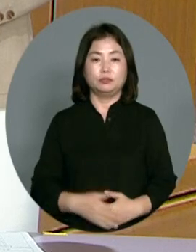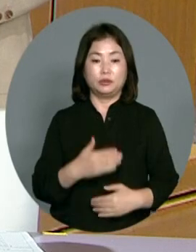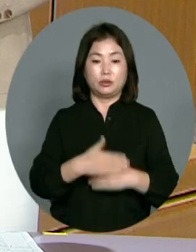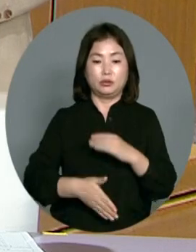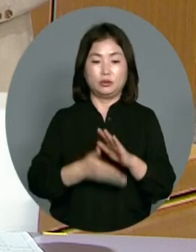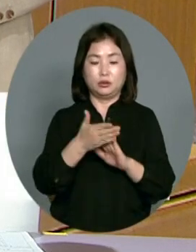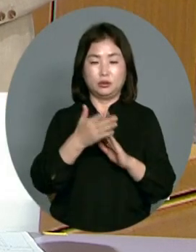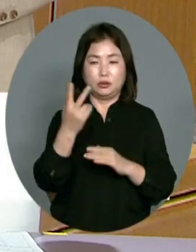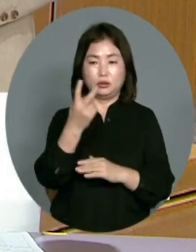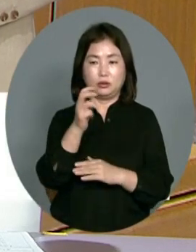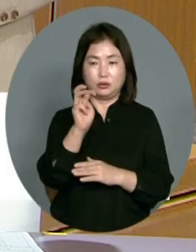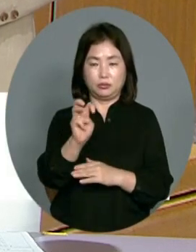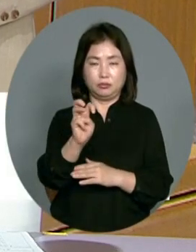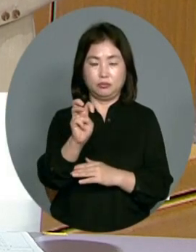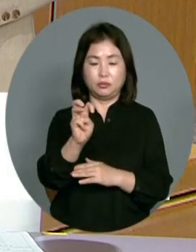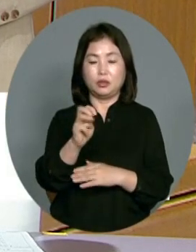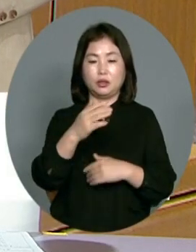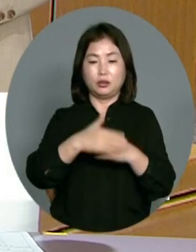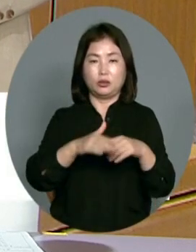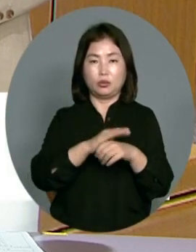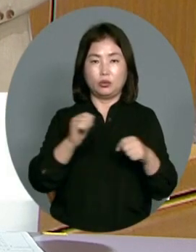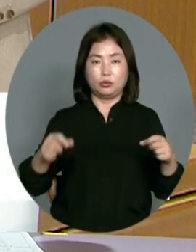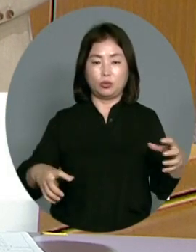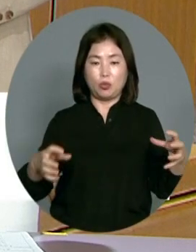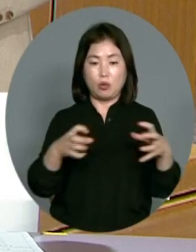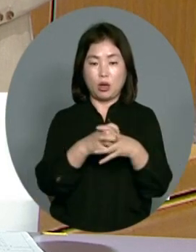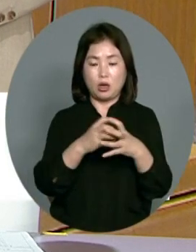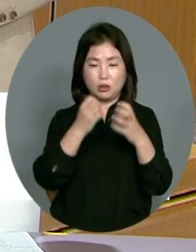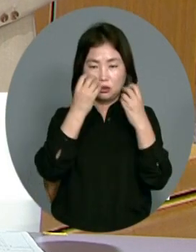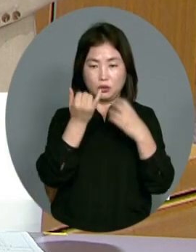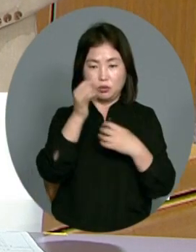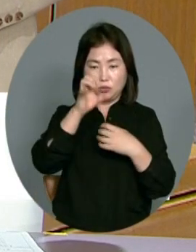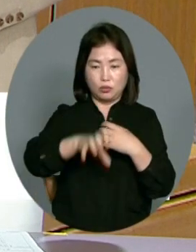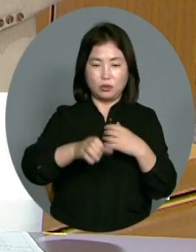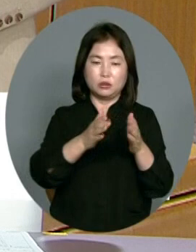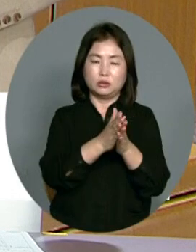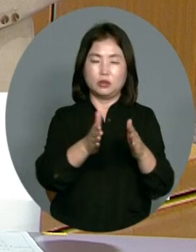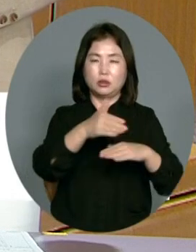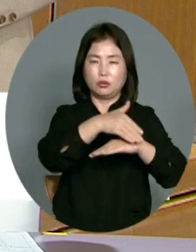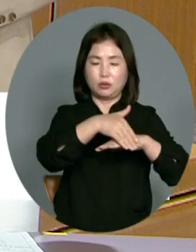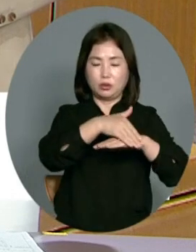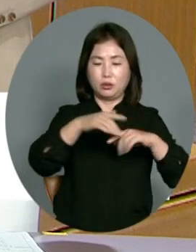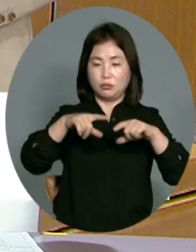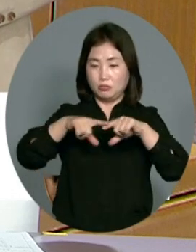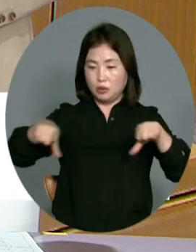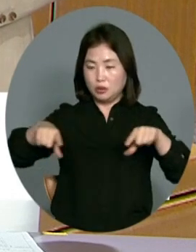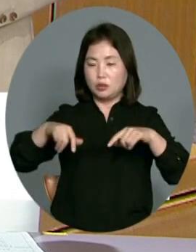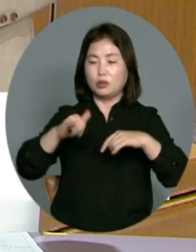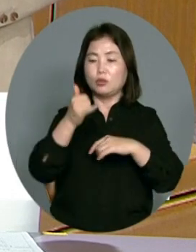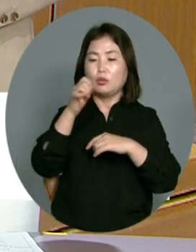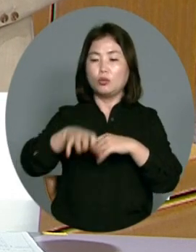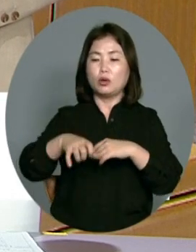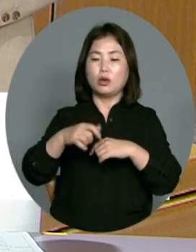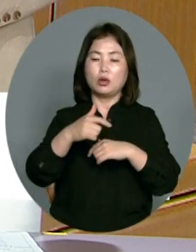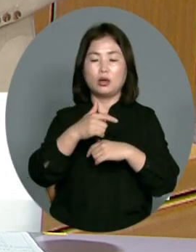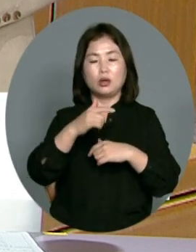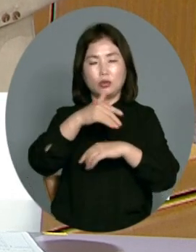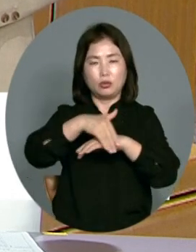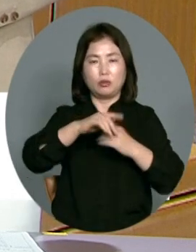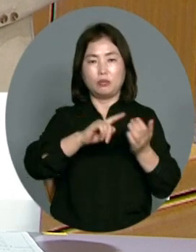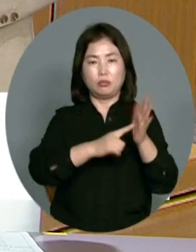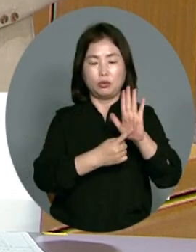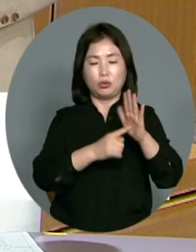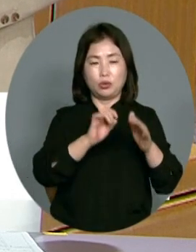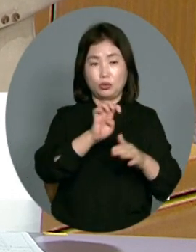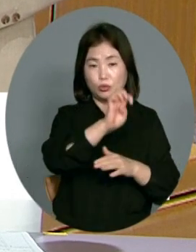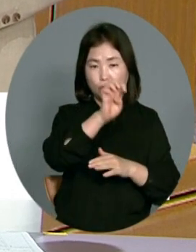대구시가 오는 2030년 대구경북 통합 신공항을 개항할 예정인 가운데 민간공항의 규모를 발표했습니다. 우선